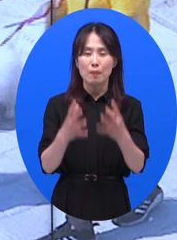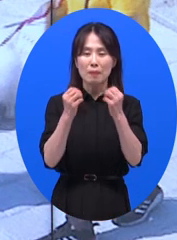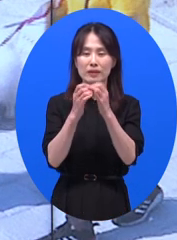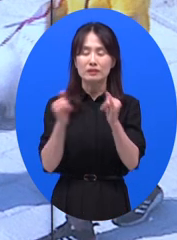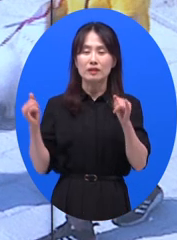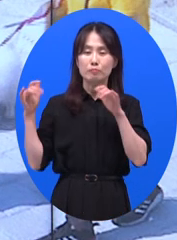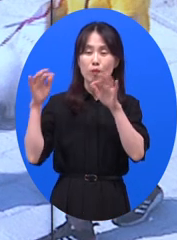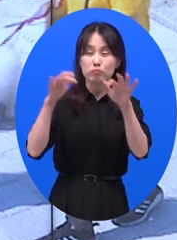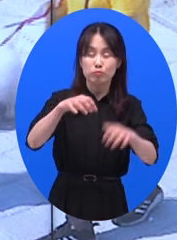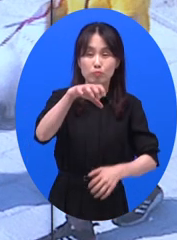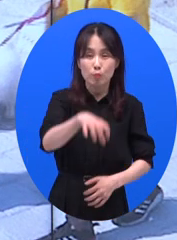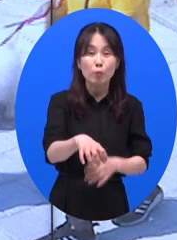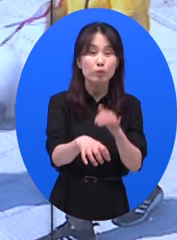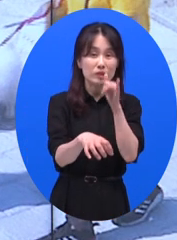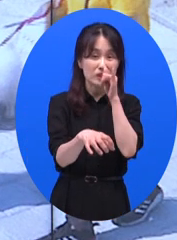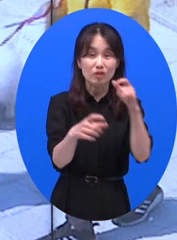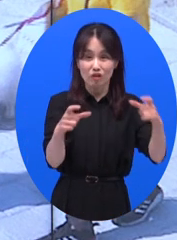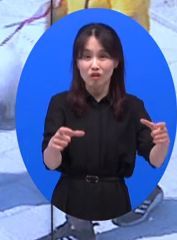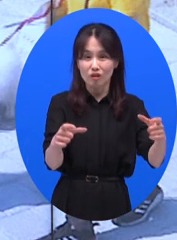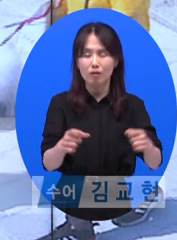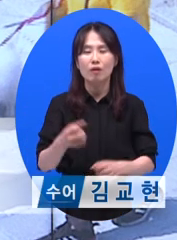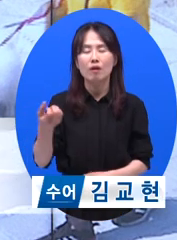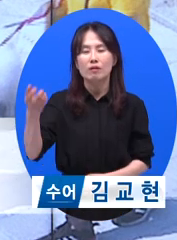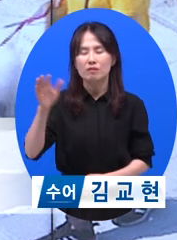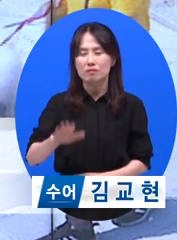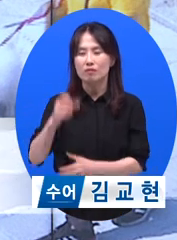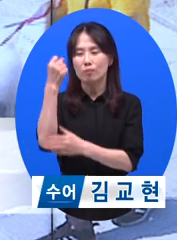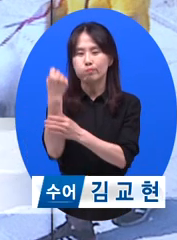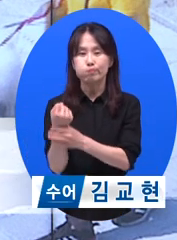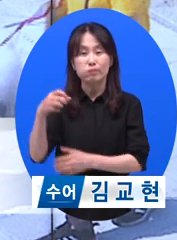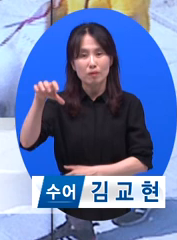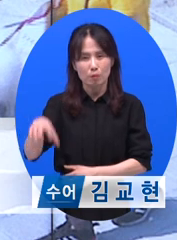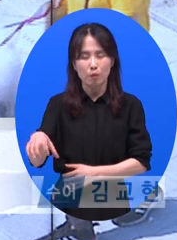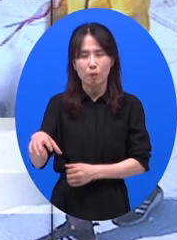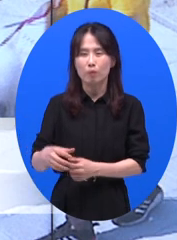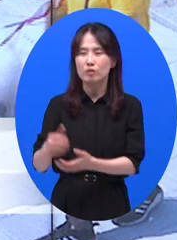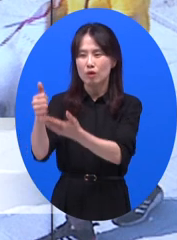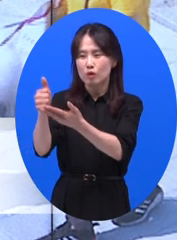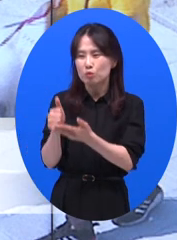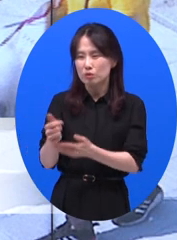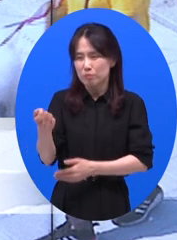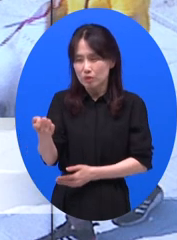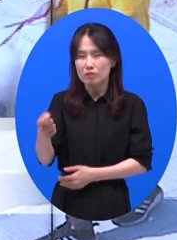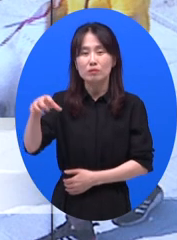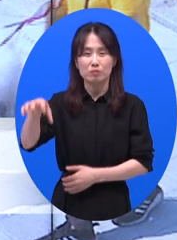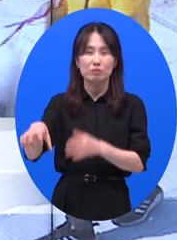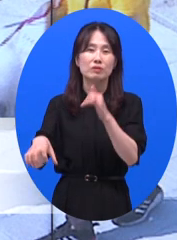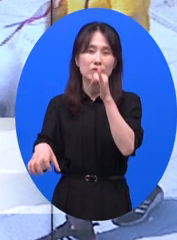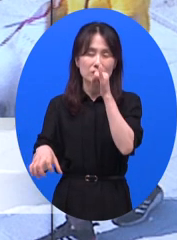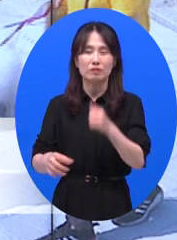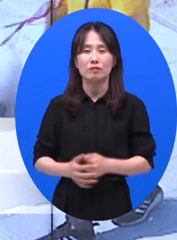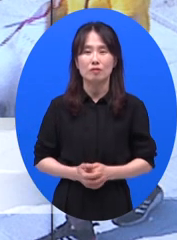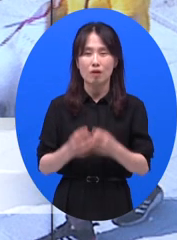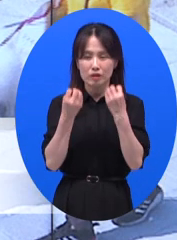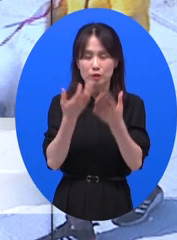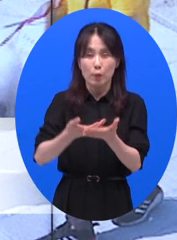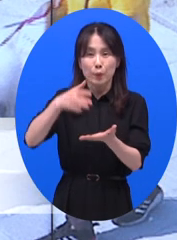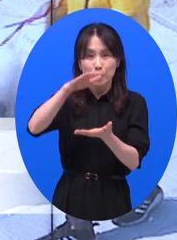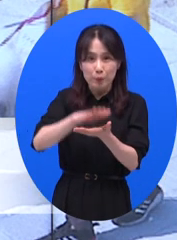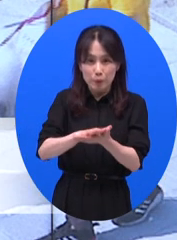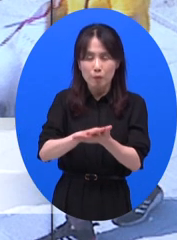모두의 시선이 집중되는 핫 플레이스가 있다면 낙후되고 나 깊이 시설이 들어서며 외면 받는 장소 들도 있습니다